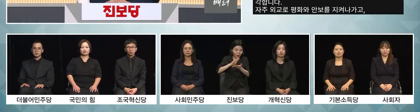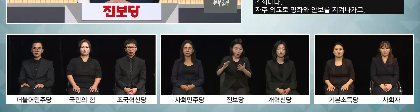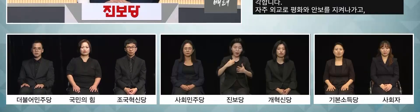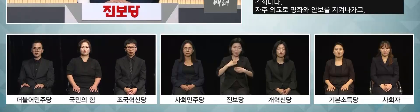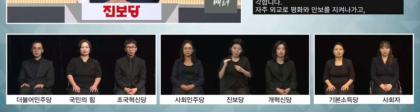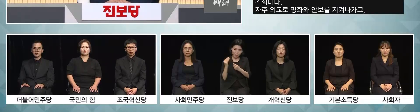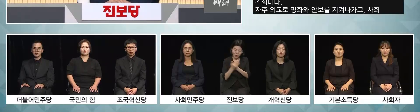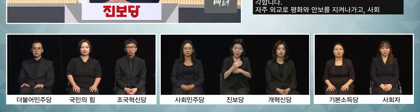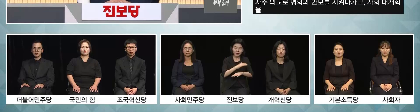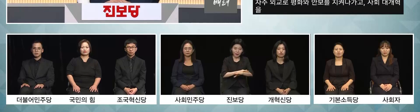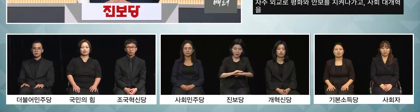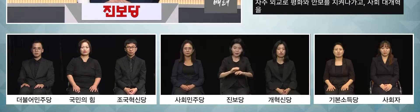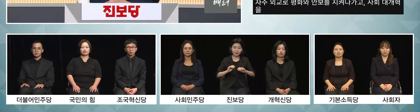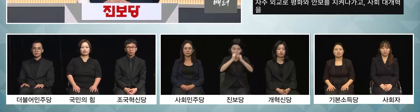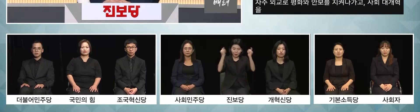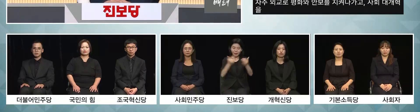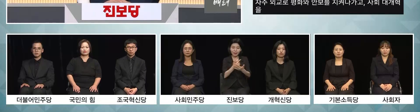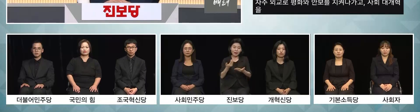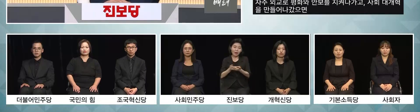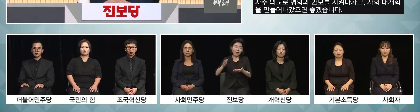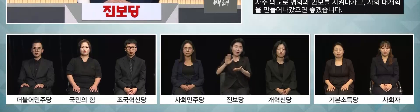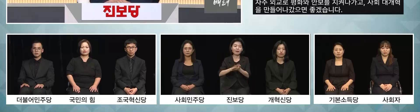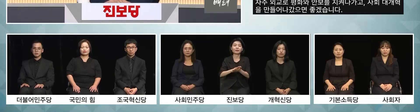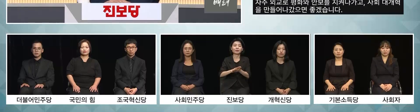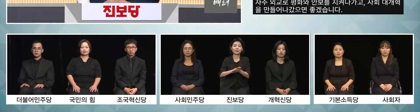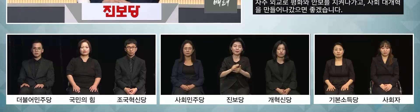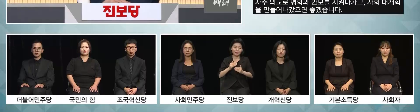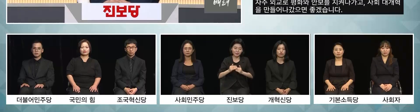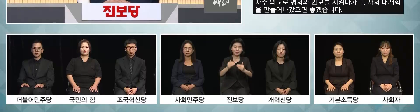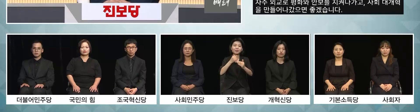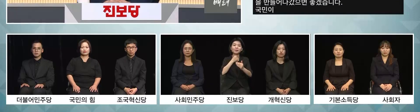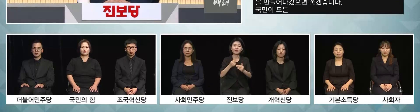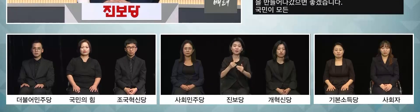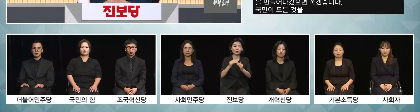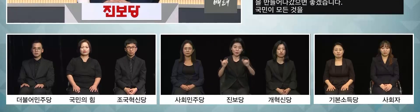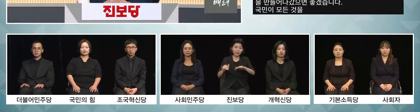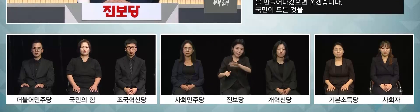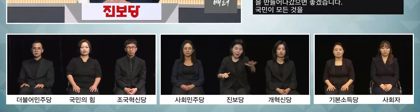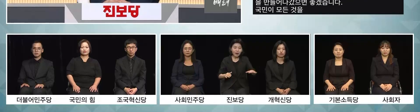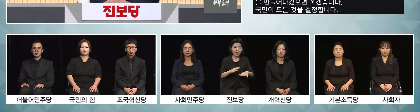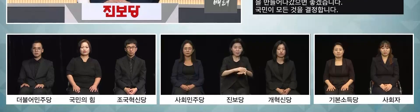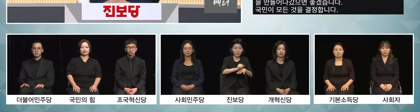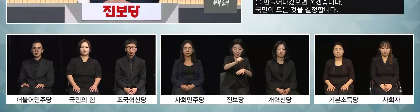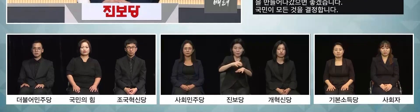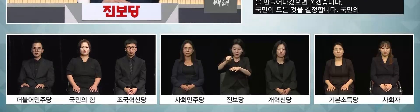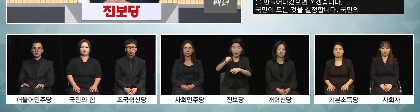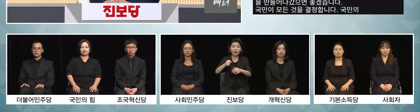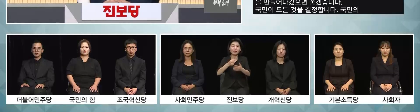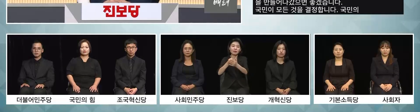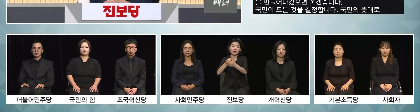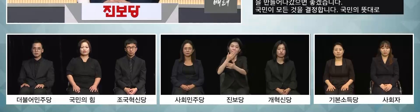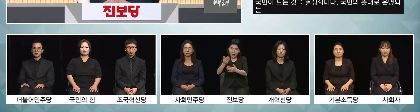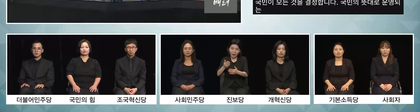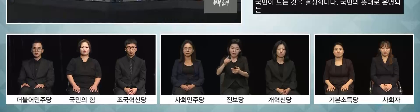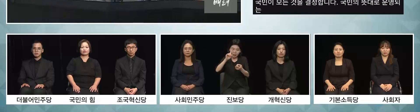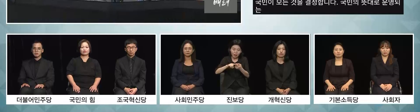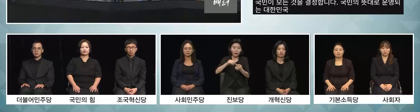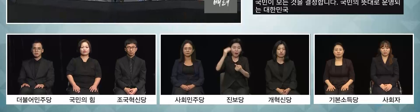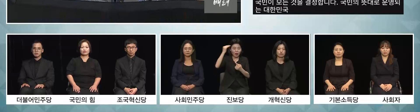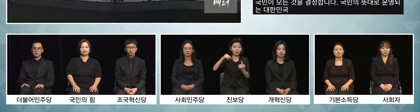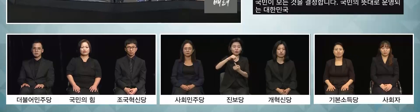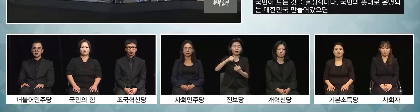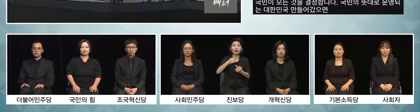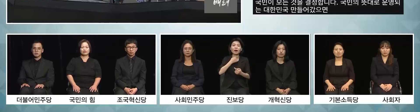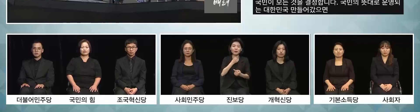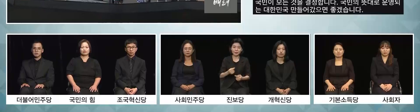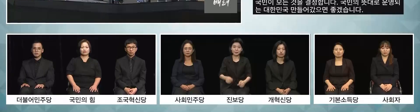대개혁을 만들어 나갔으면 좋겠습니다. 국민이 모든 것을 결정합니다. 국민의 뜻대로 운영되는 대한민국 만들어갔으면 좋겠습니다.